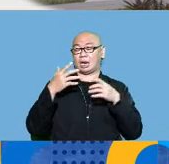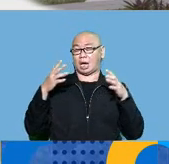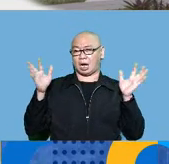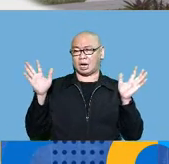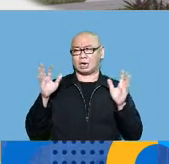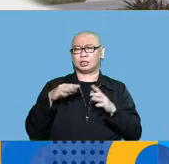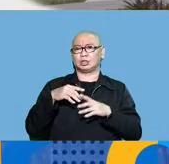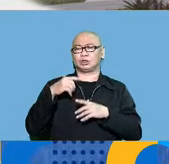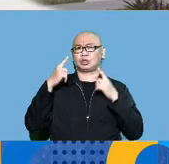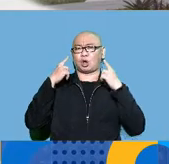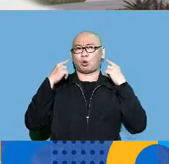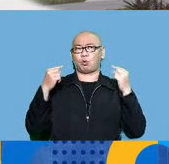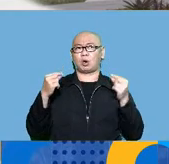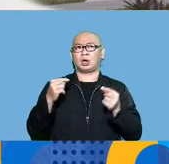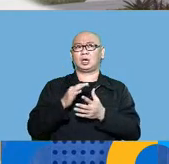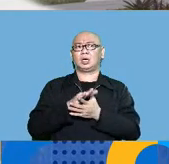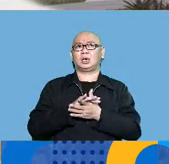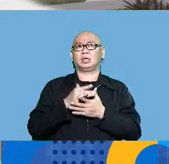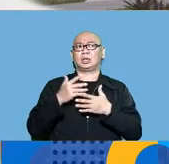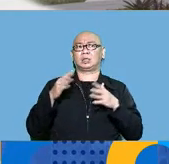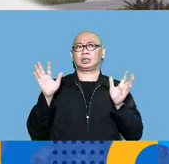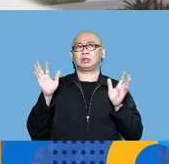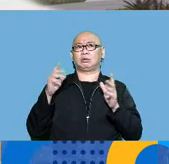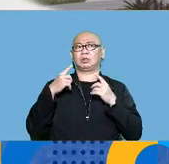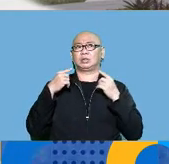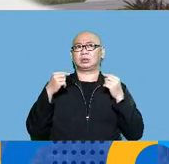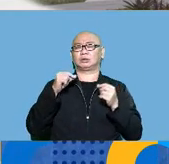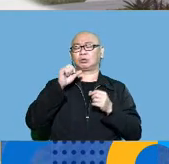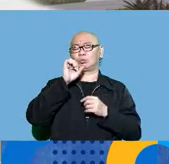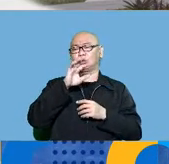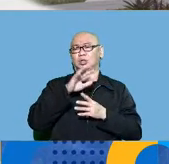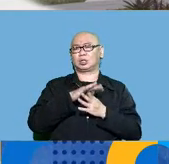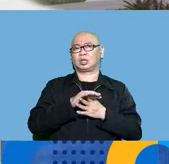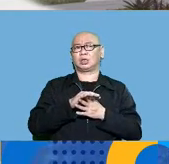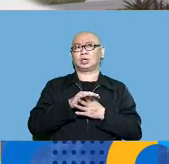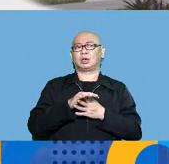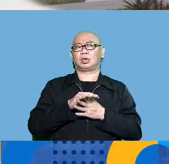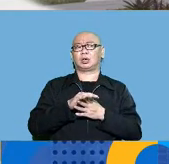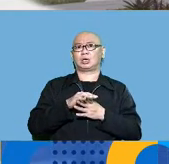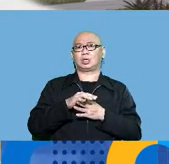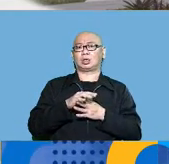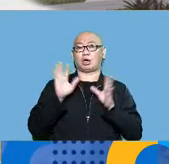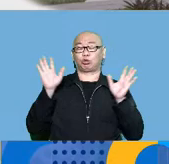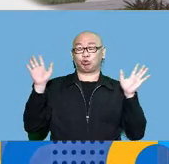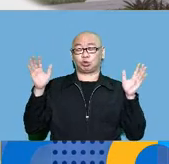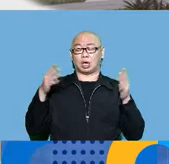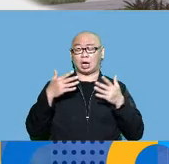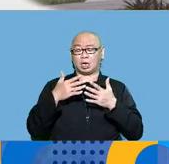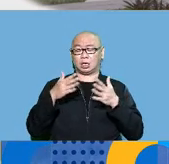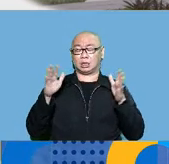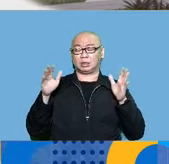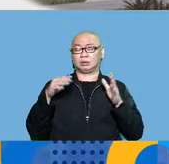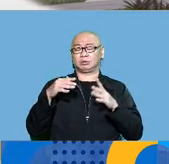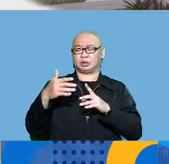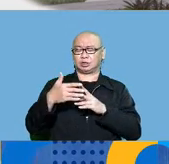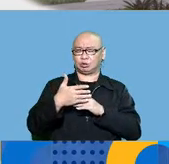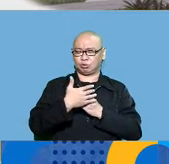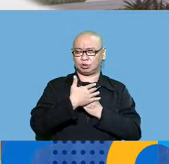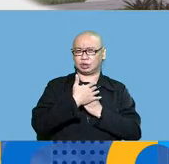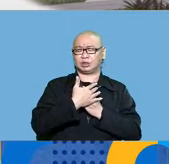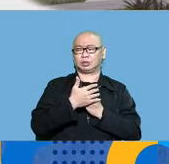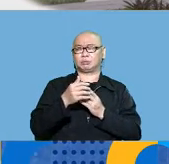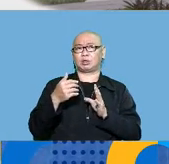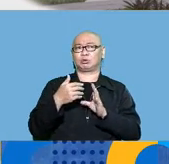Kita sering mengenal elang Jawa dengan sebutan Sang Garuda. Burung ini termasuk endemik Jawa, dilindungi dan juga